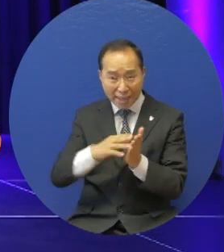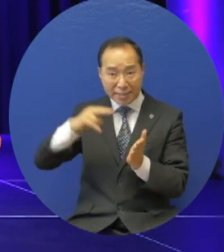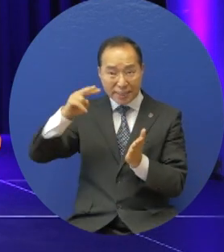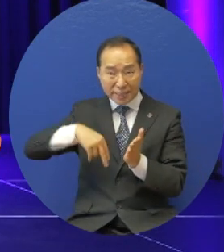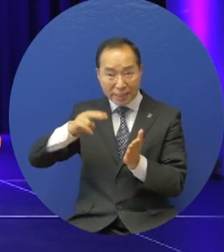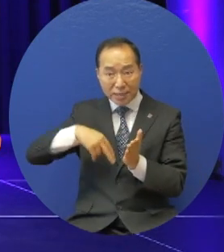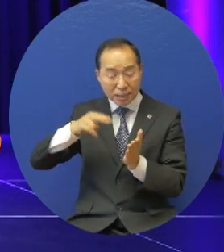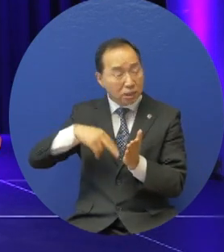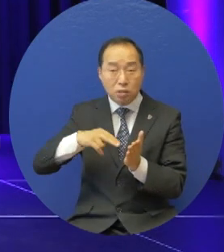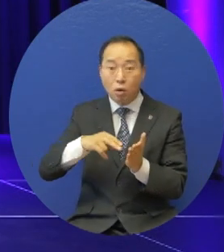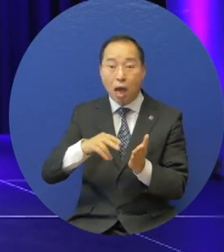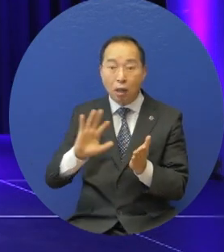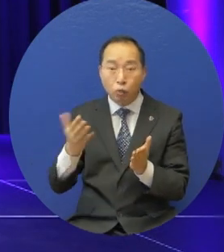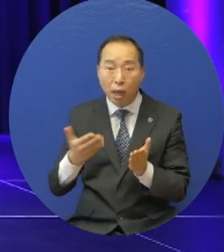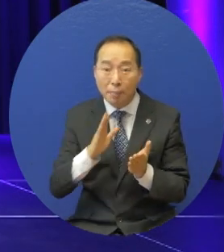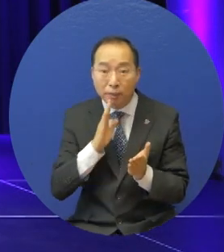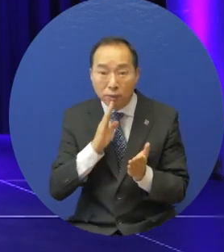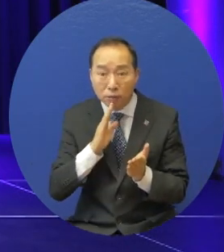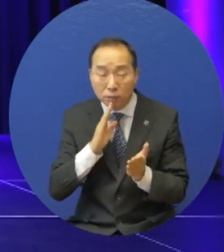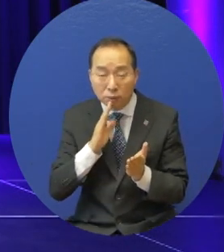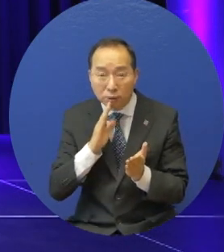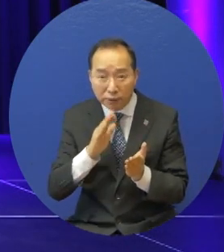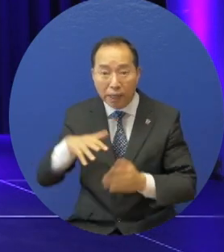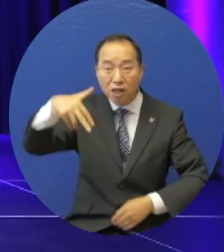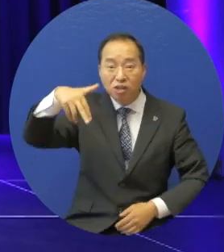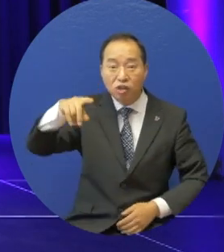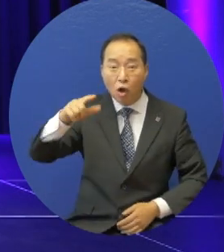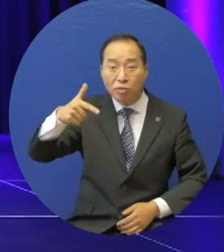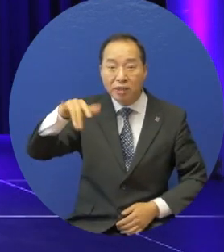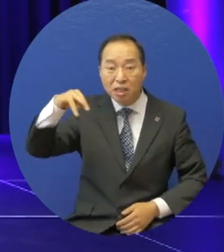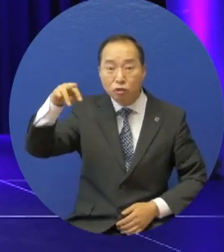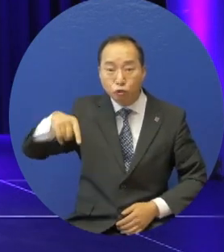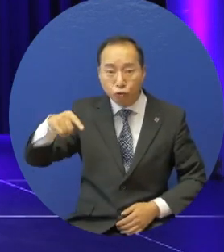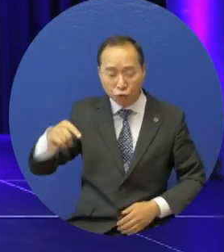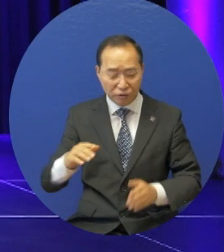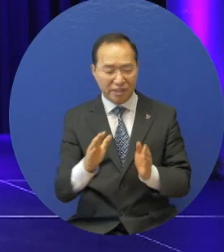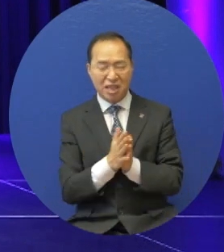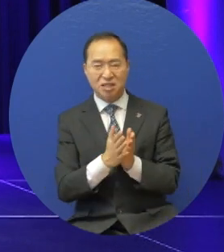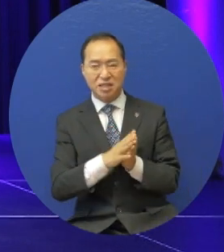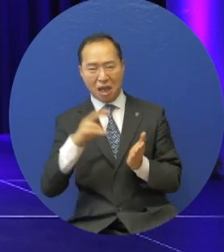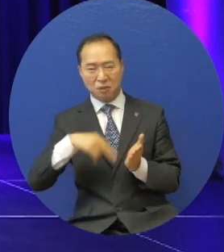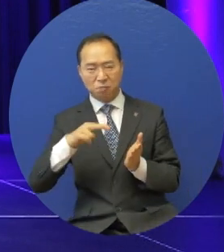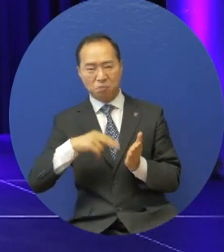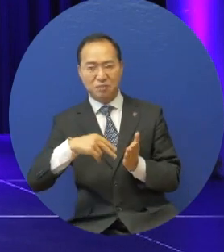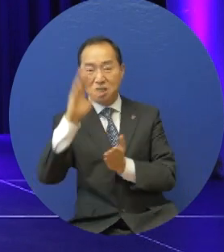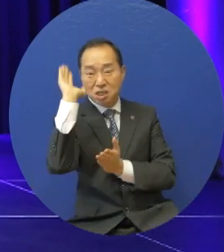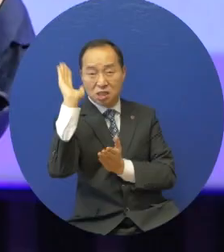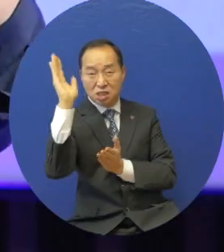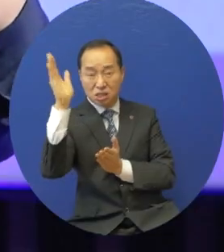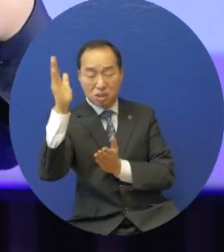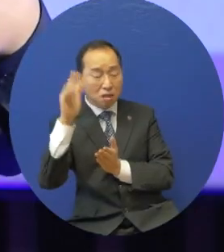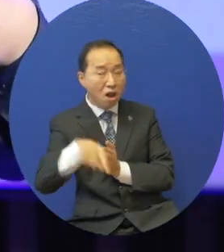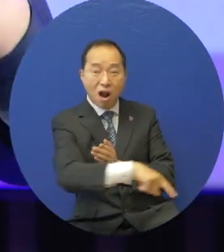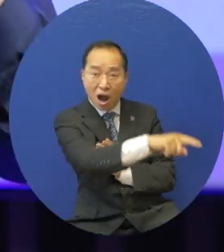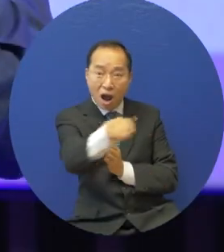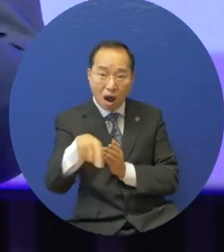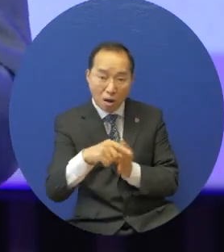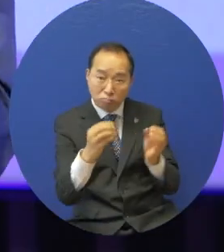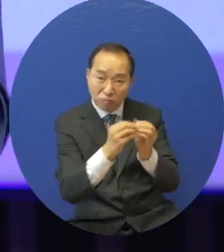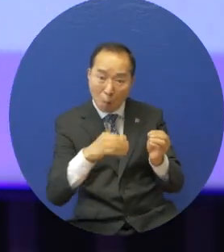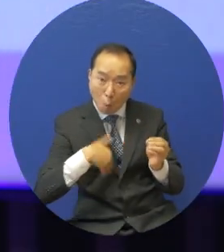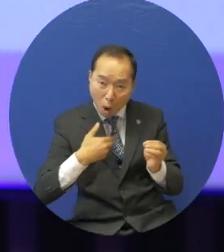독서물이잖아요. 그런데 이 전기수라고 하는 이 직종은 구전유통을 했습니다. 쉽게